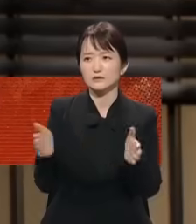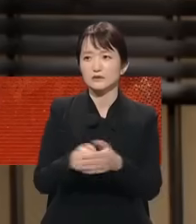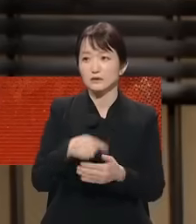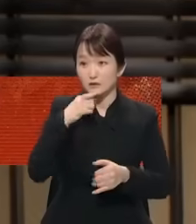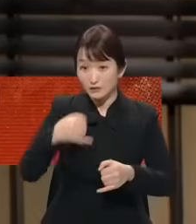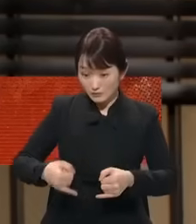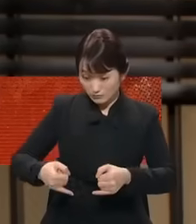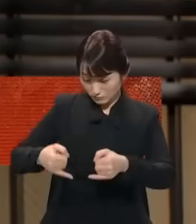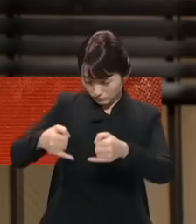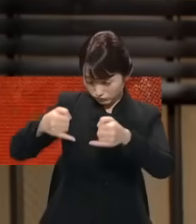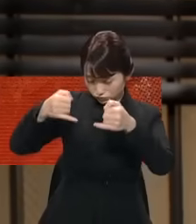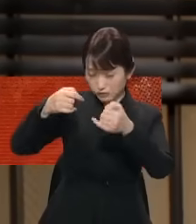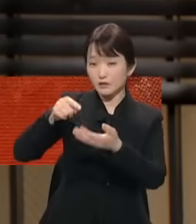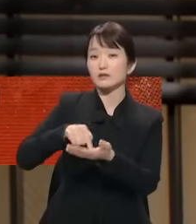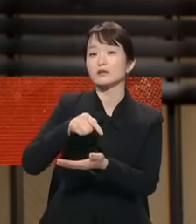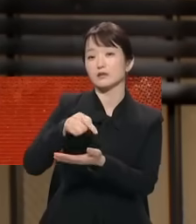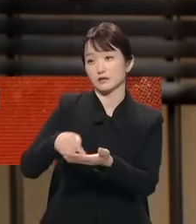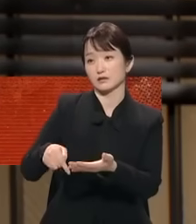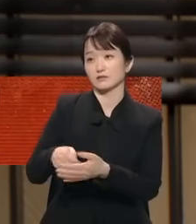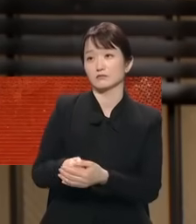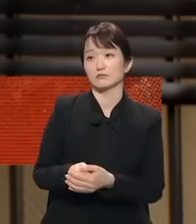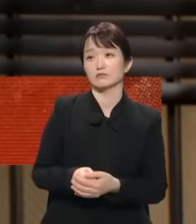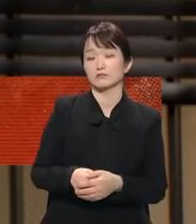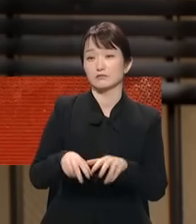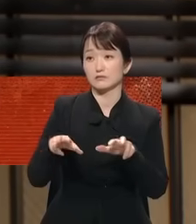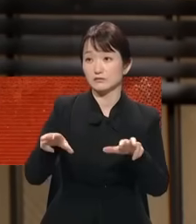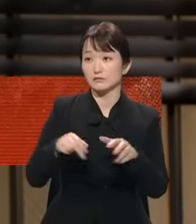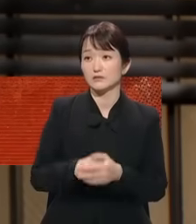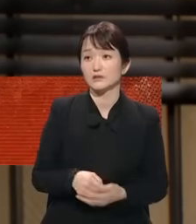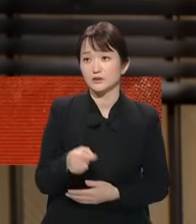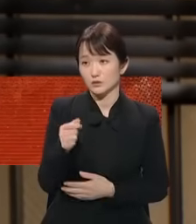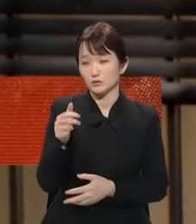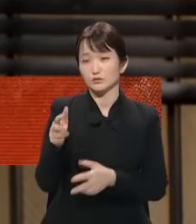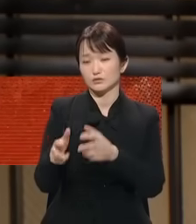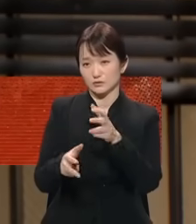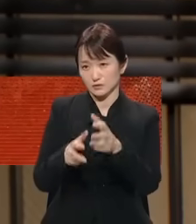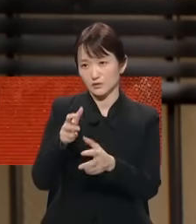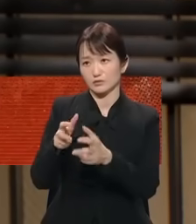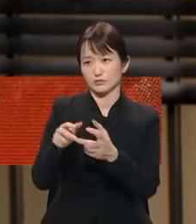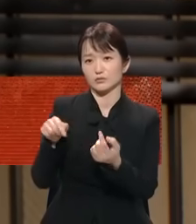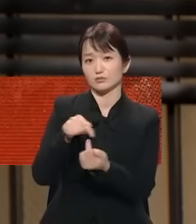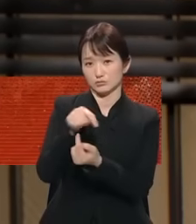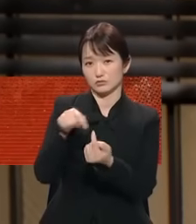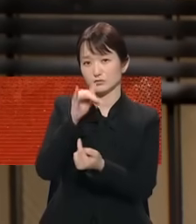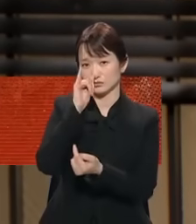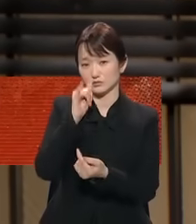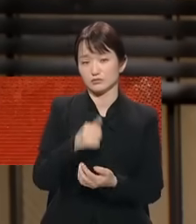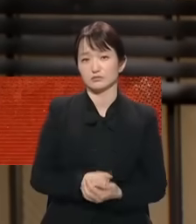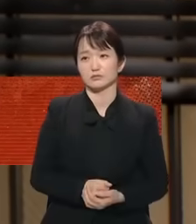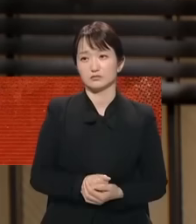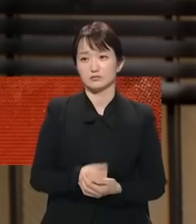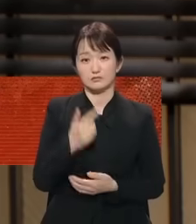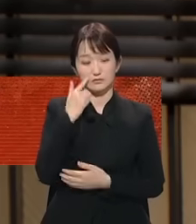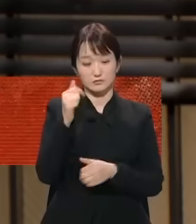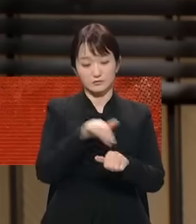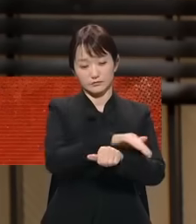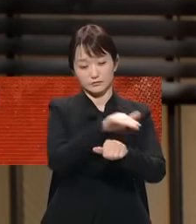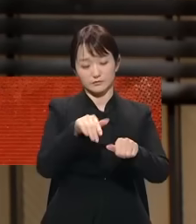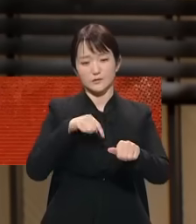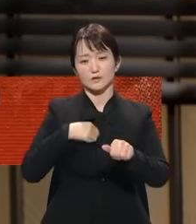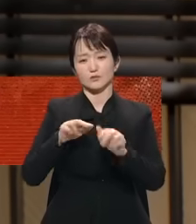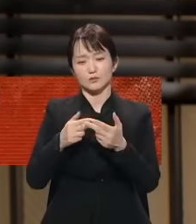다 갚은 거예요. 세상에. 그리고 1억 원 다 빚을 갚고 지금은 작은 사업체도 운영을 하고 계시답니다. 그 와중에 이제 아버님 묘도 다